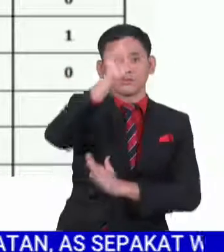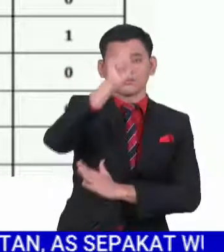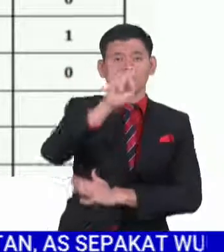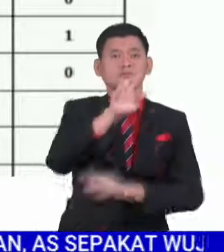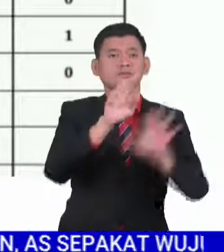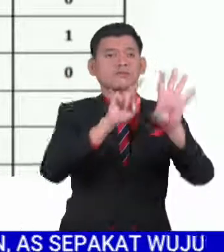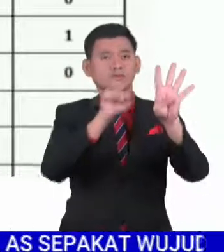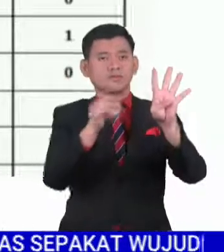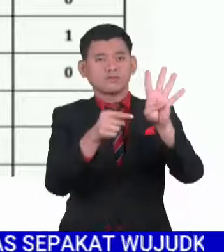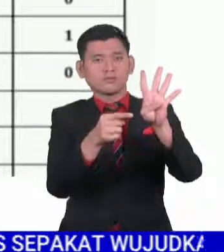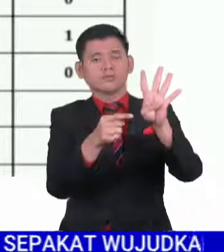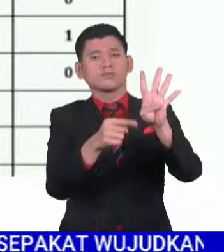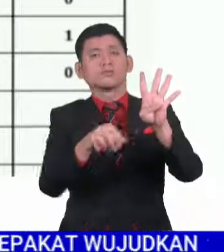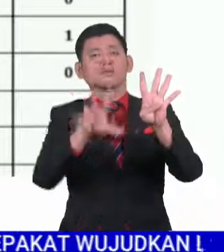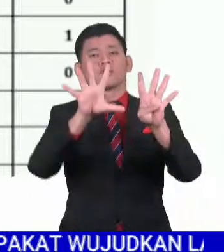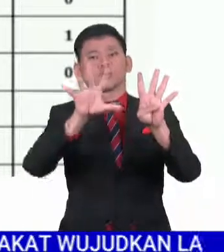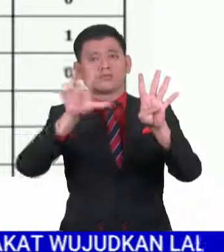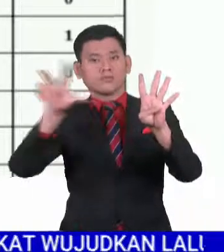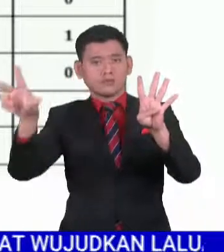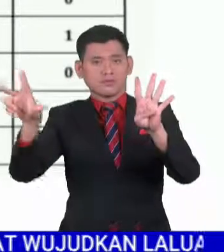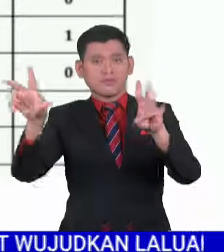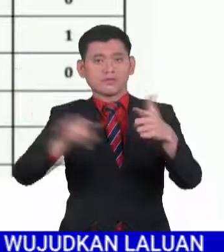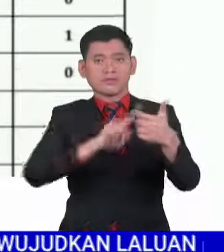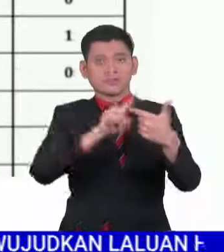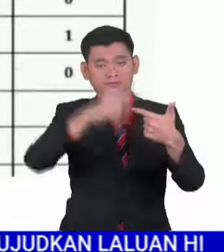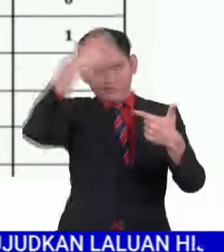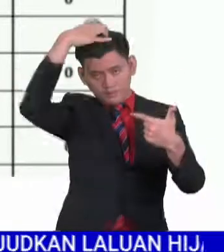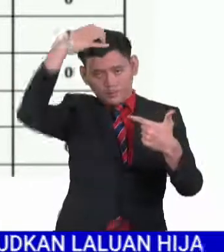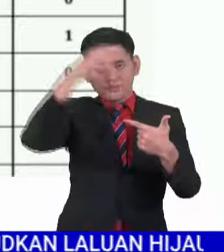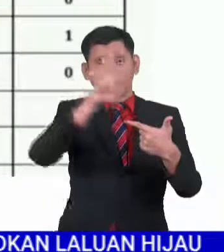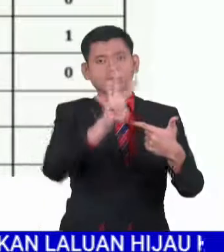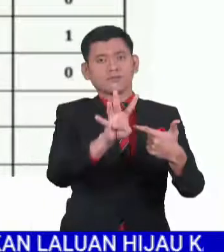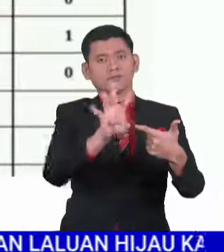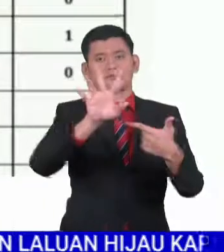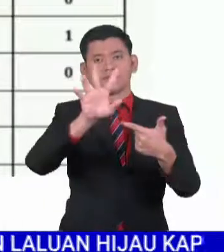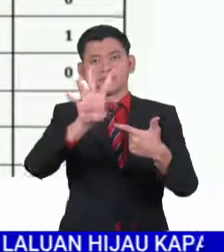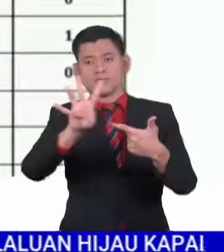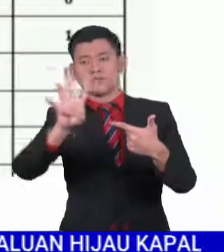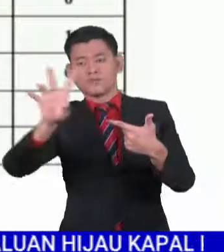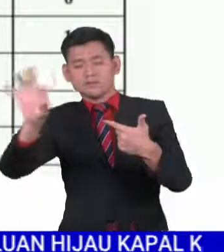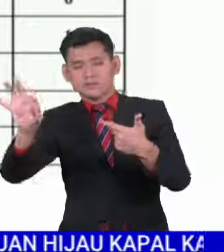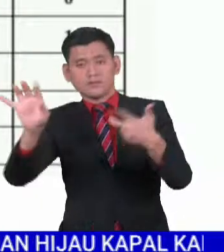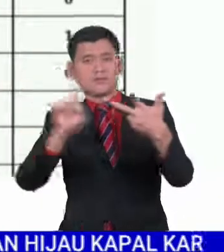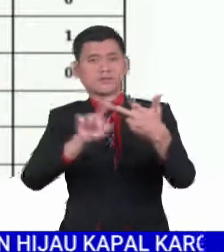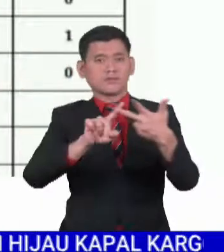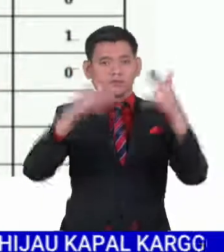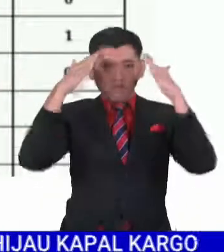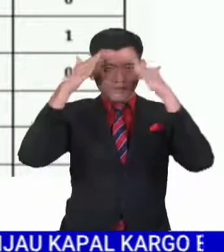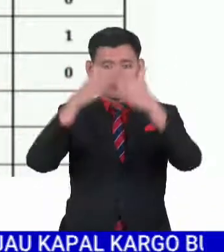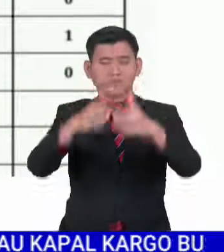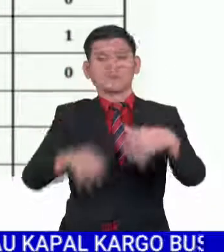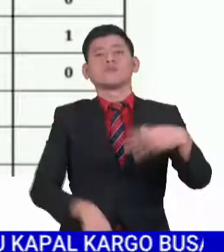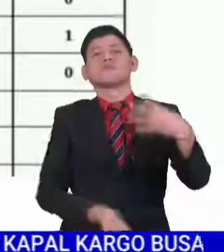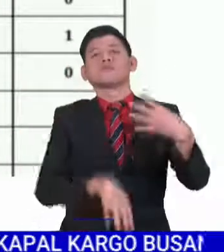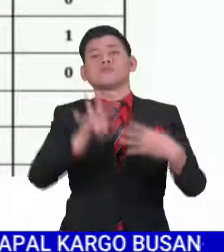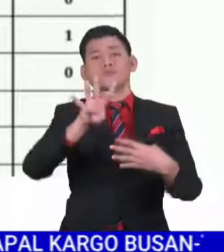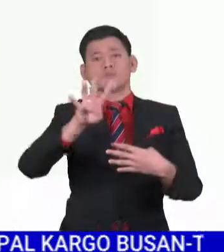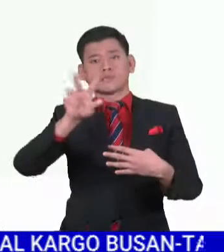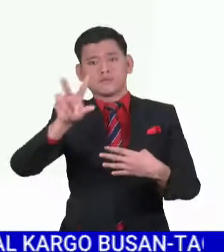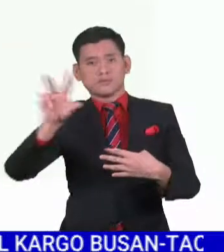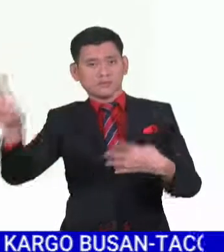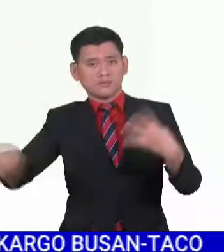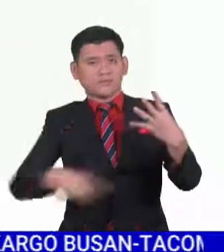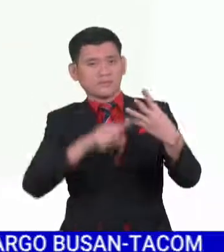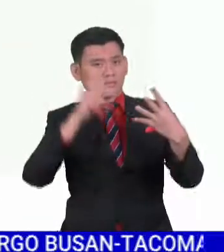sebanyak 453. Diikuti Selangor 449, Pahang 433,